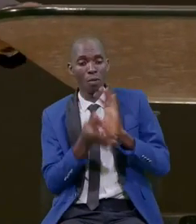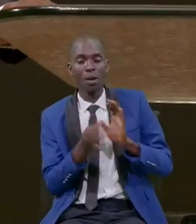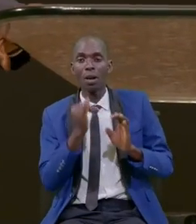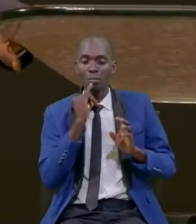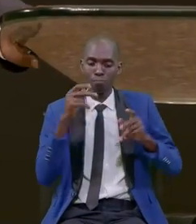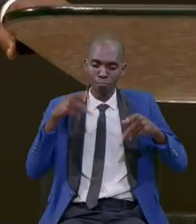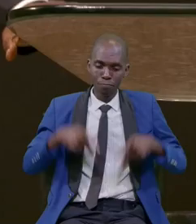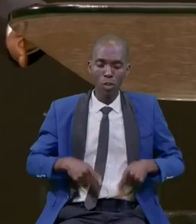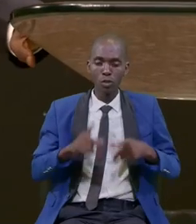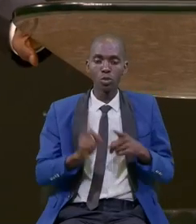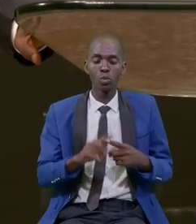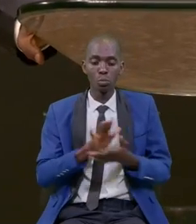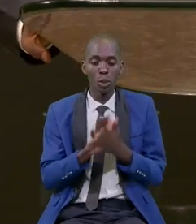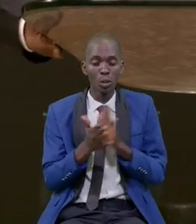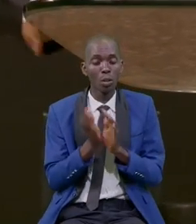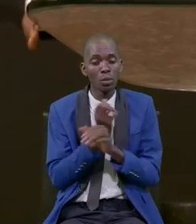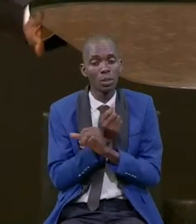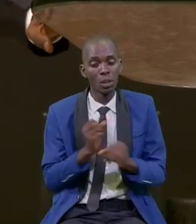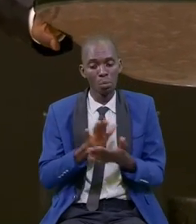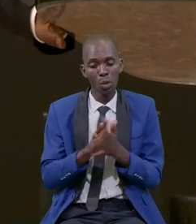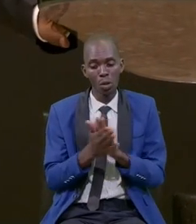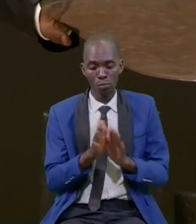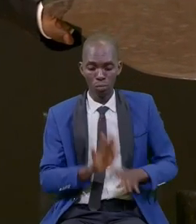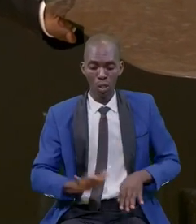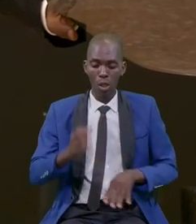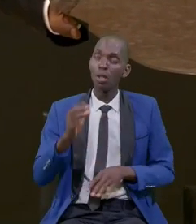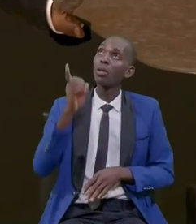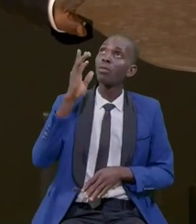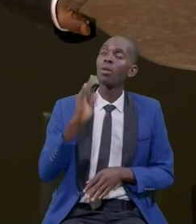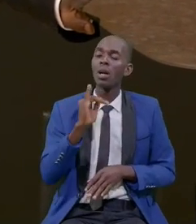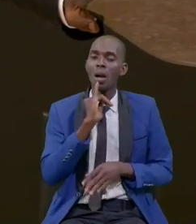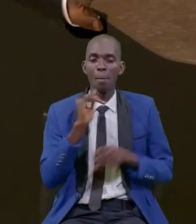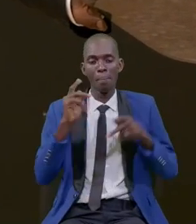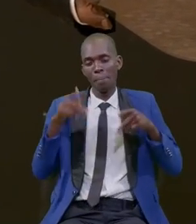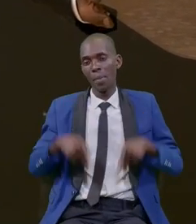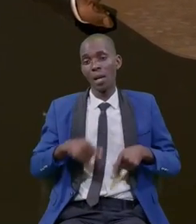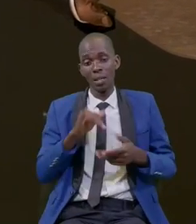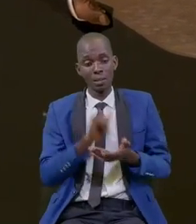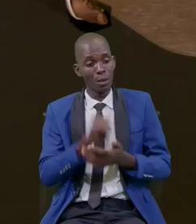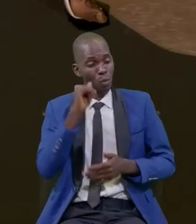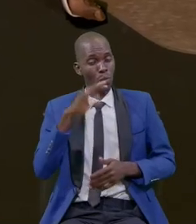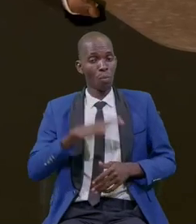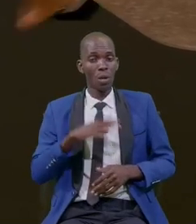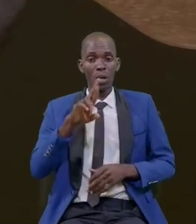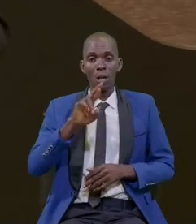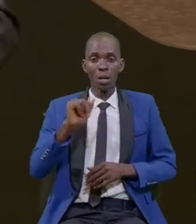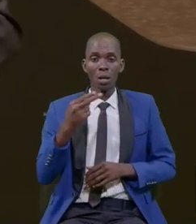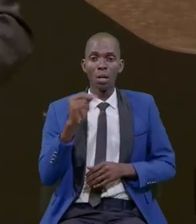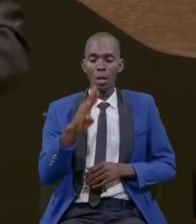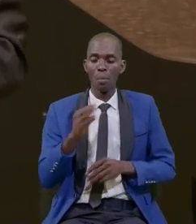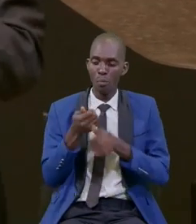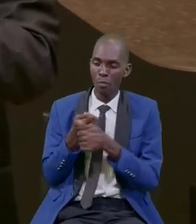de Dieu, venir dans le royaume, c'est personnel. Et Rahab a fait ce